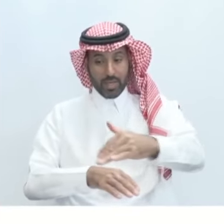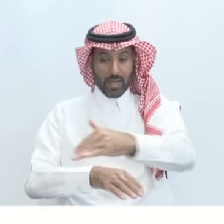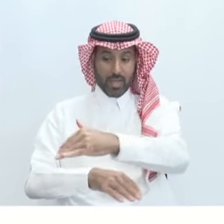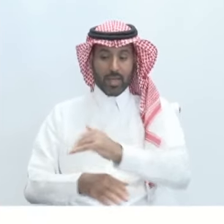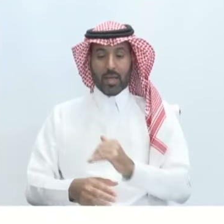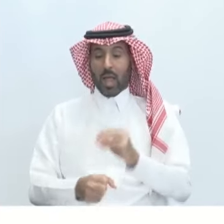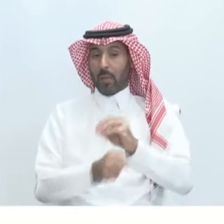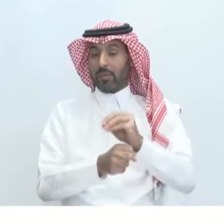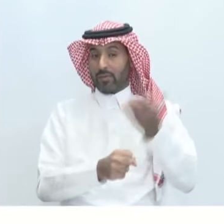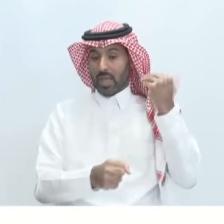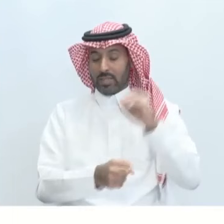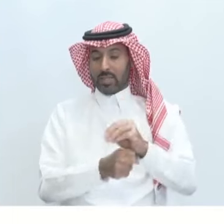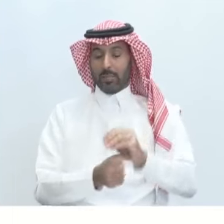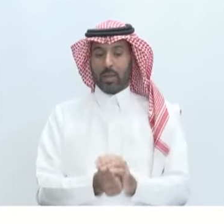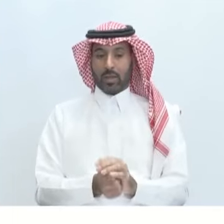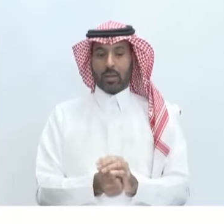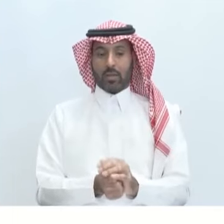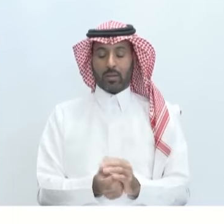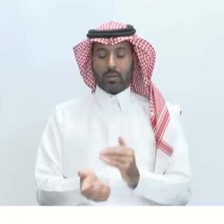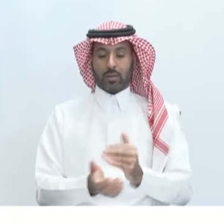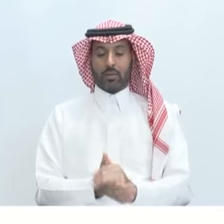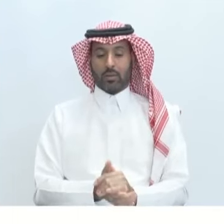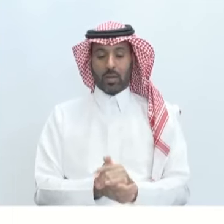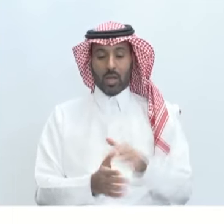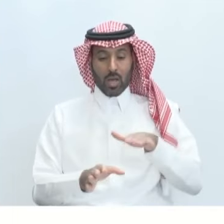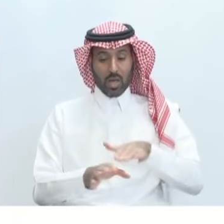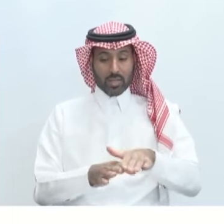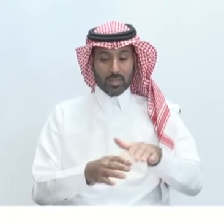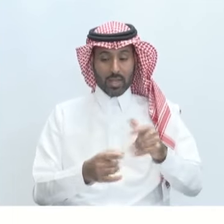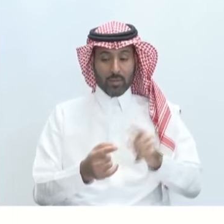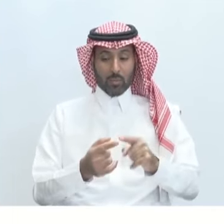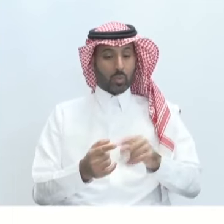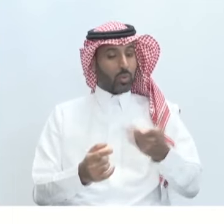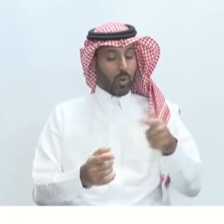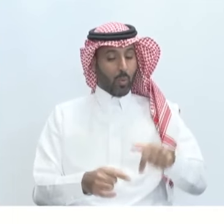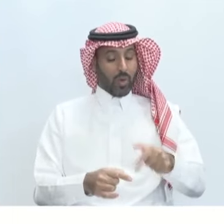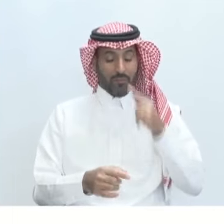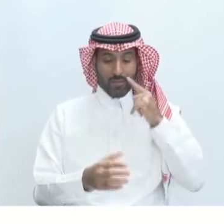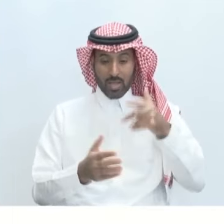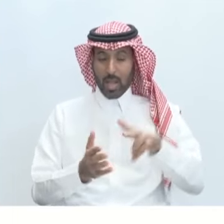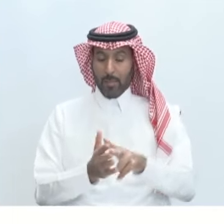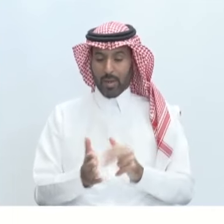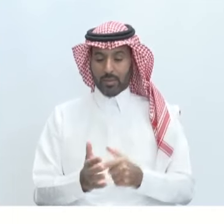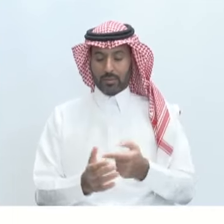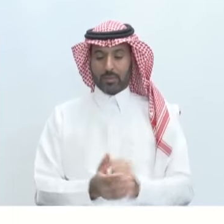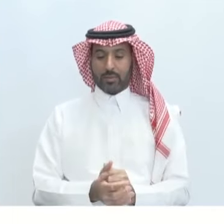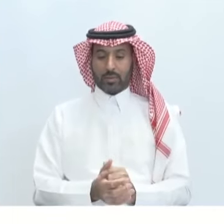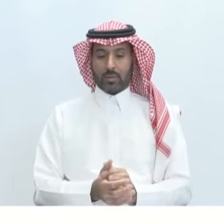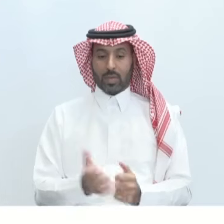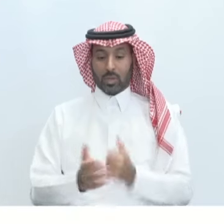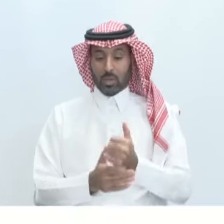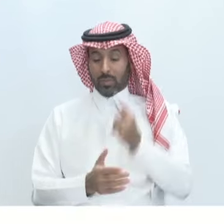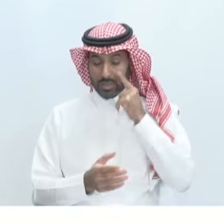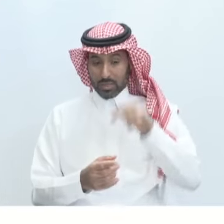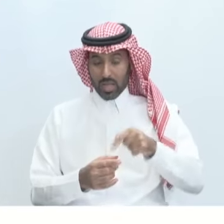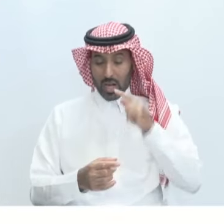فكما تعلمنا في الدرس السابق استخدمنا الخريطه الاساس موجوده في البرنامج لكن هل يمكننا انشاء